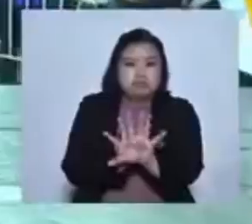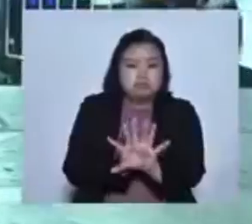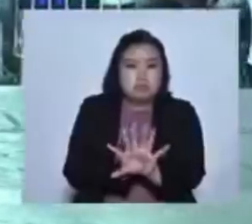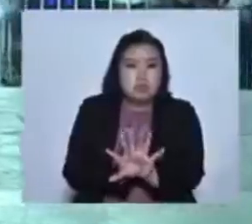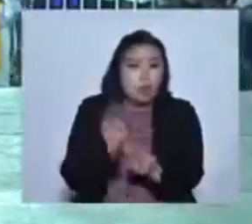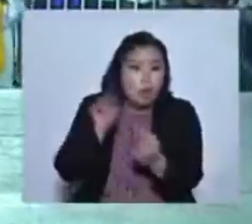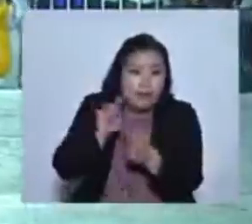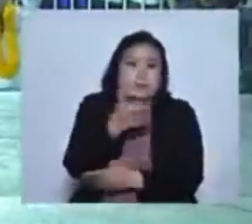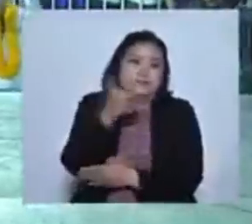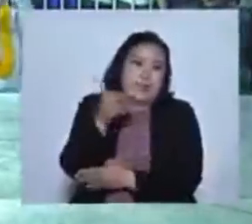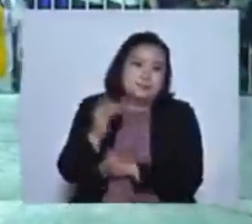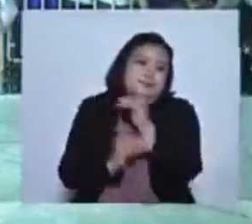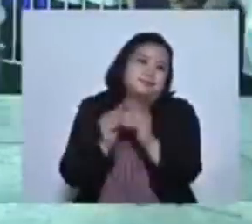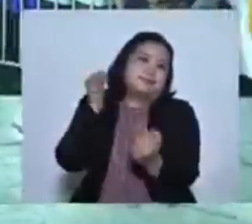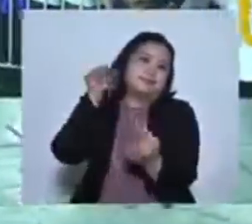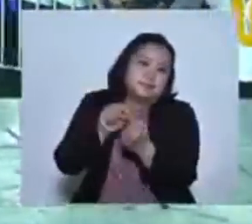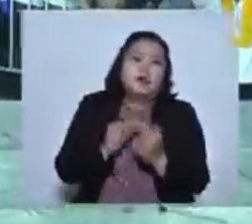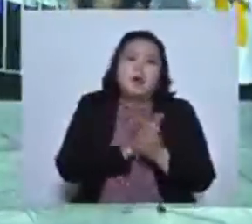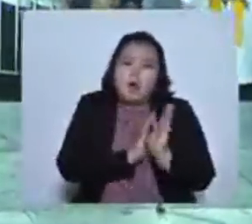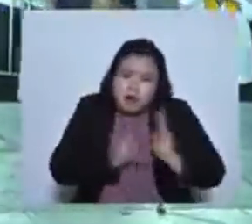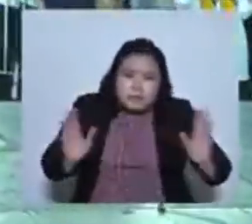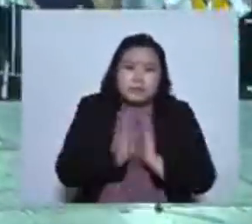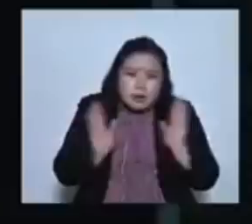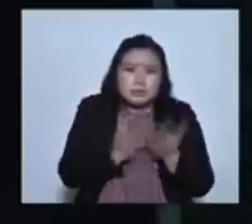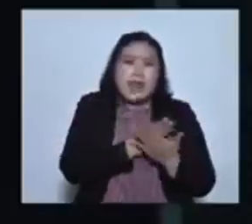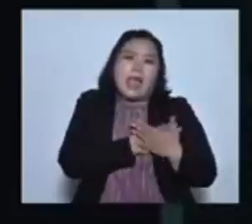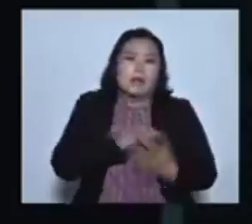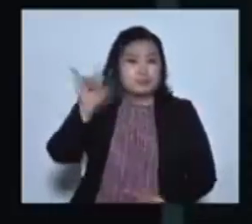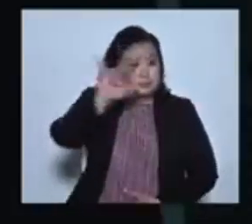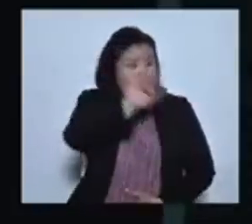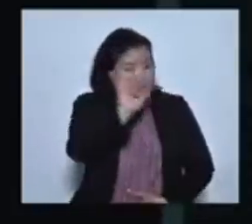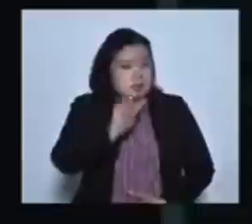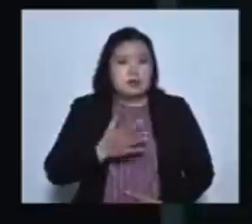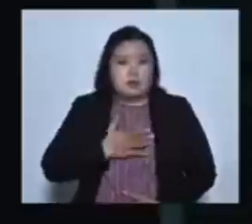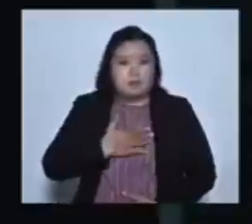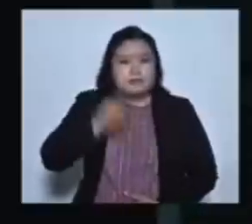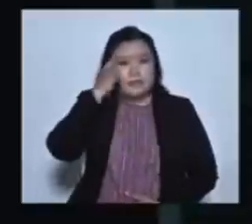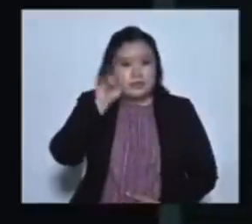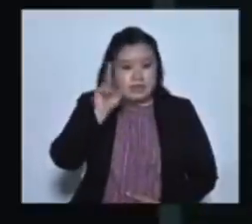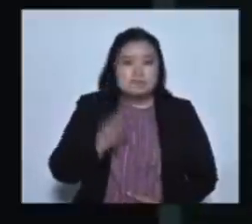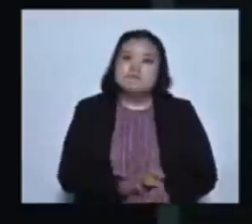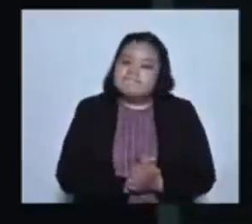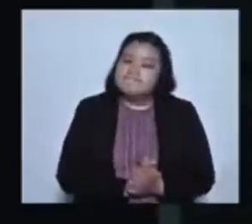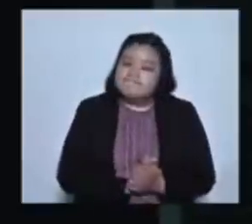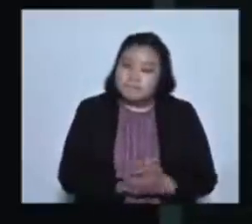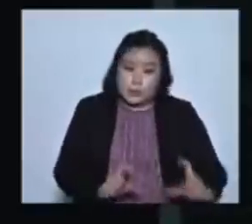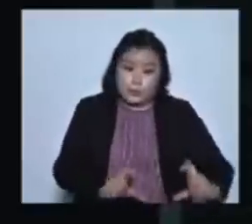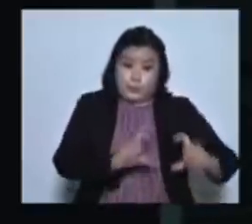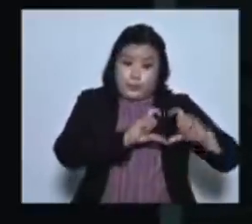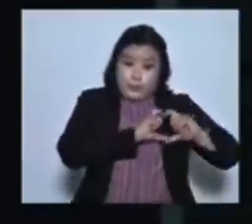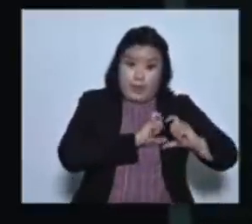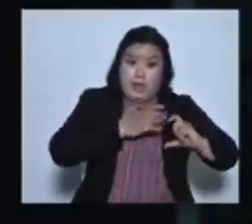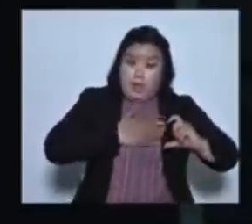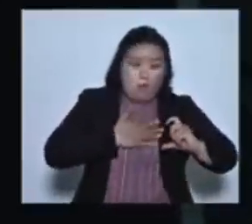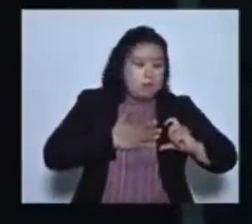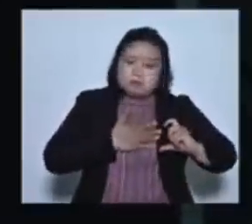คุณอีกครั้งนะครับขอบคุณในกำลังใจทุกกำลังใจและผมว่าหวังว่ากำลังใจนี้จะอยู่กับผ